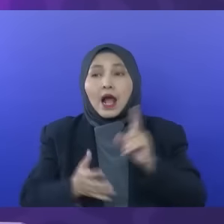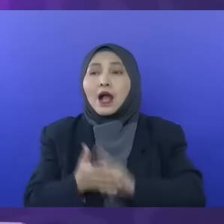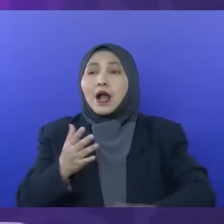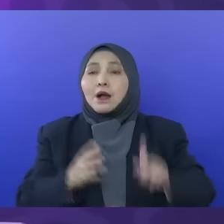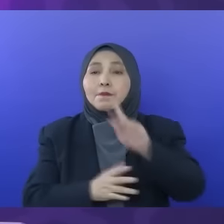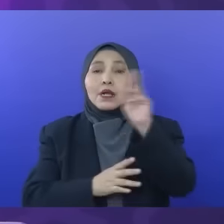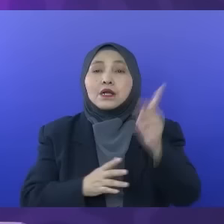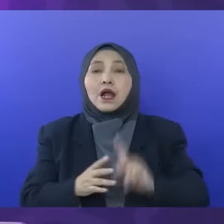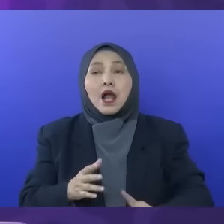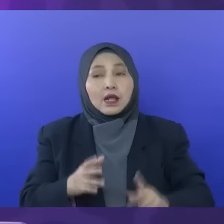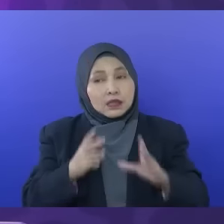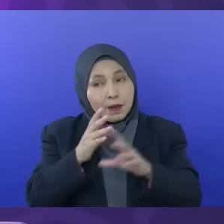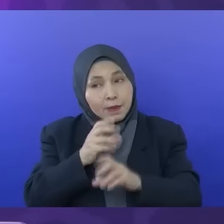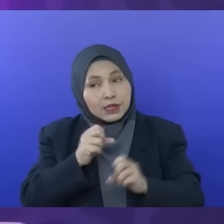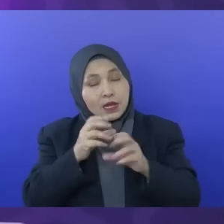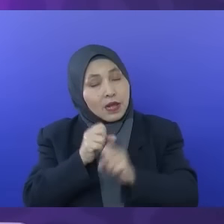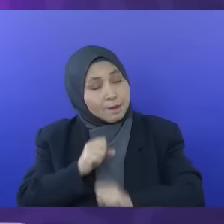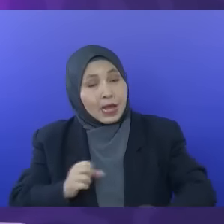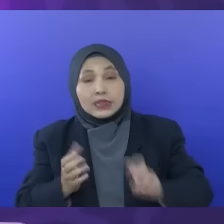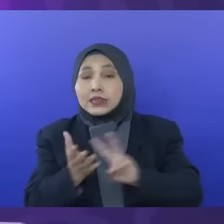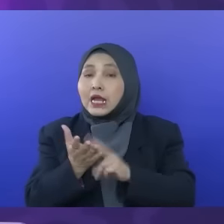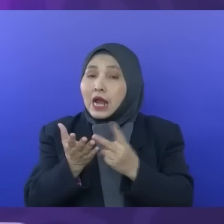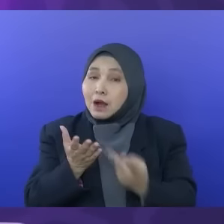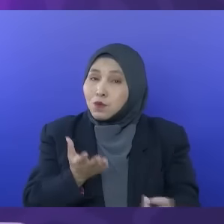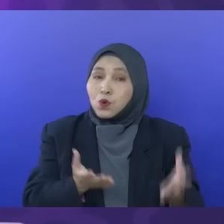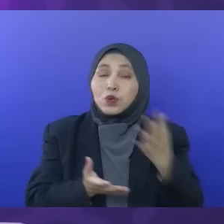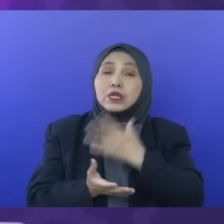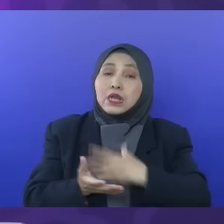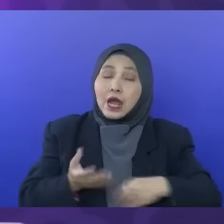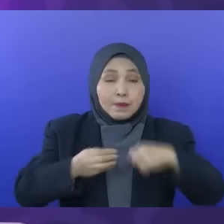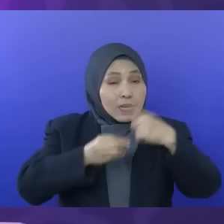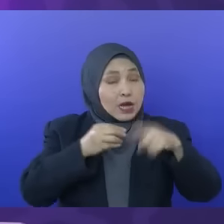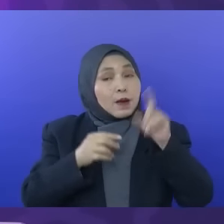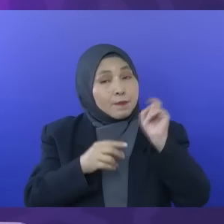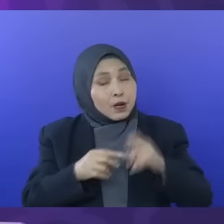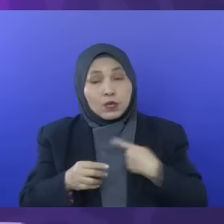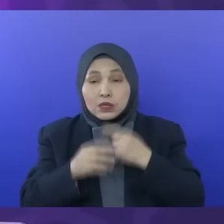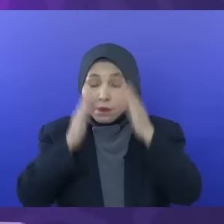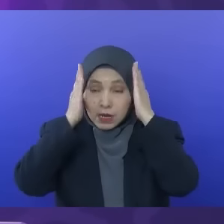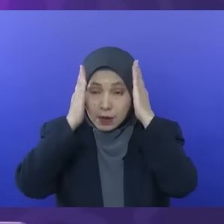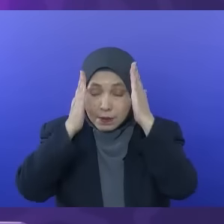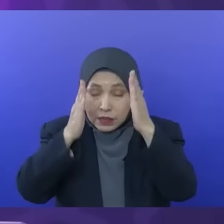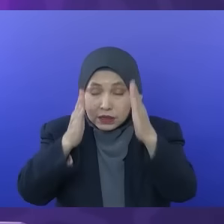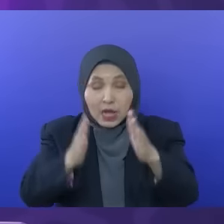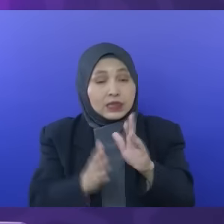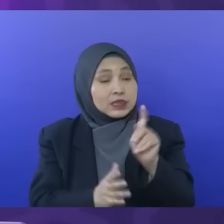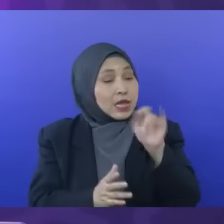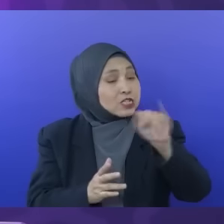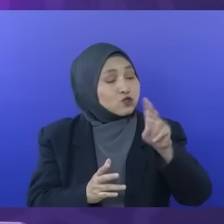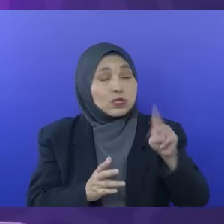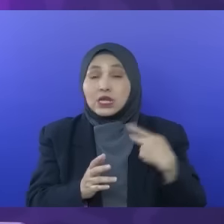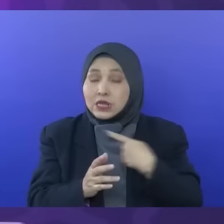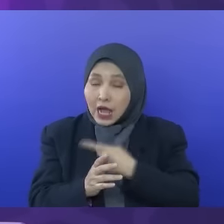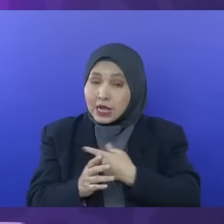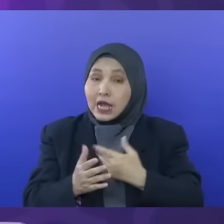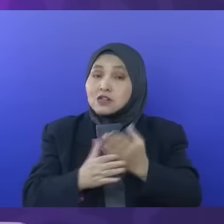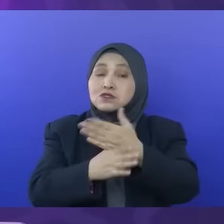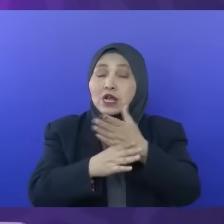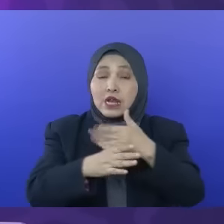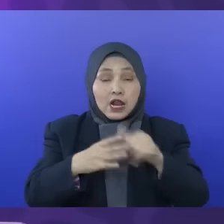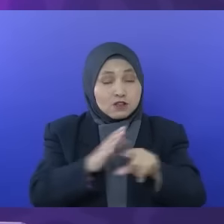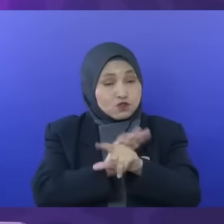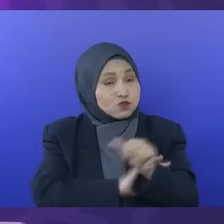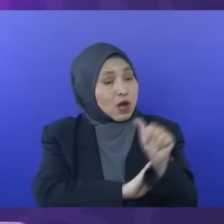dapat tandabur dan juga yang perlu diperhatikan tajwidnya nanti kita kursikan dalam surah